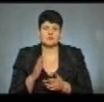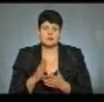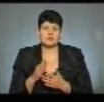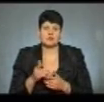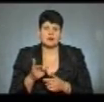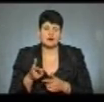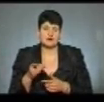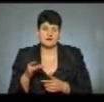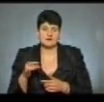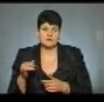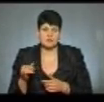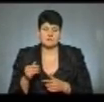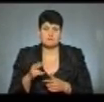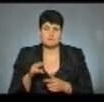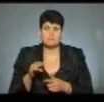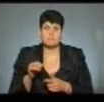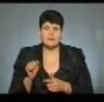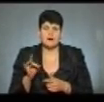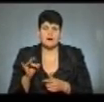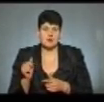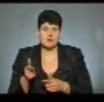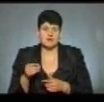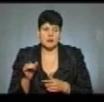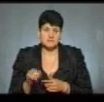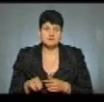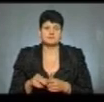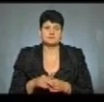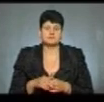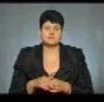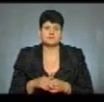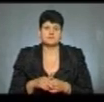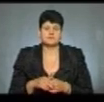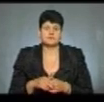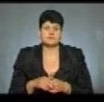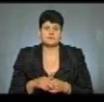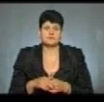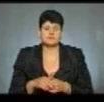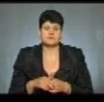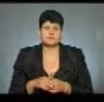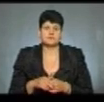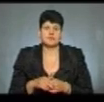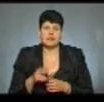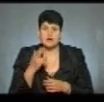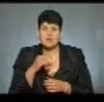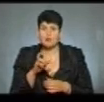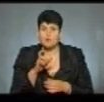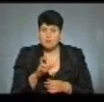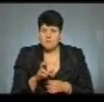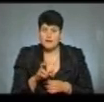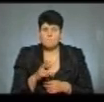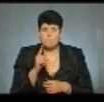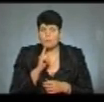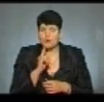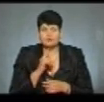гострі респіраторні вірусні інфекції, це парагрип і аденовірус. Грипу Б поки що ми